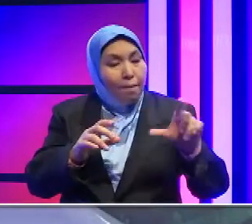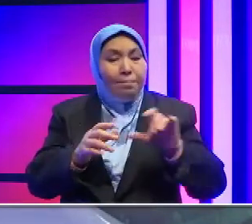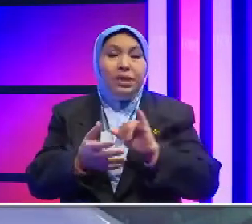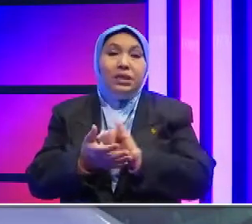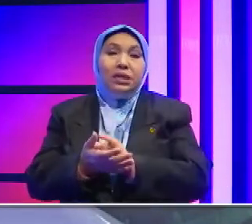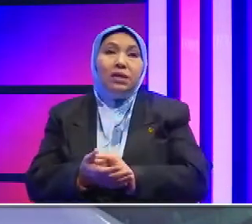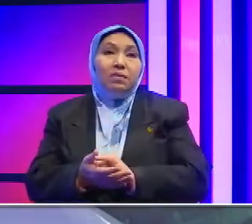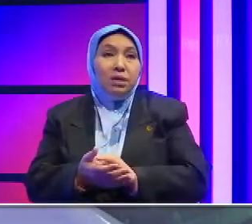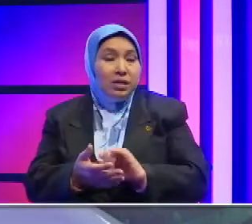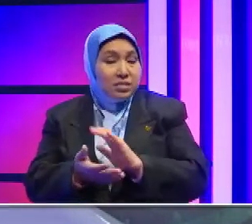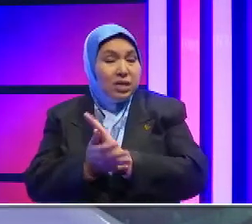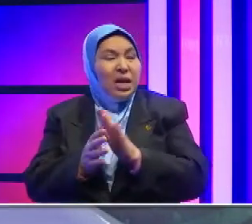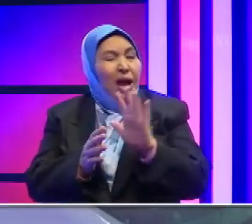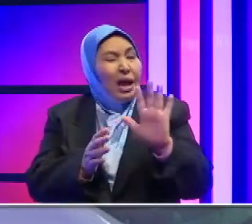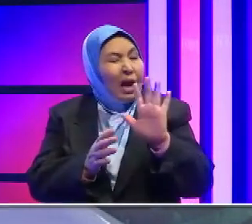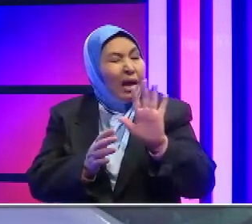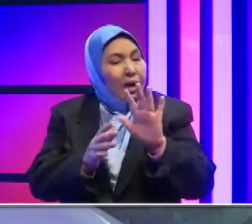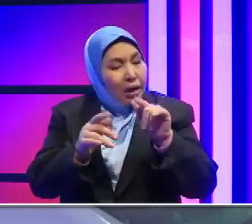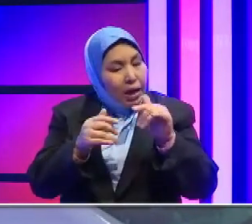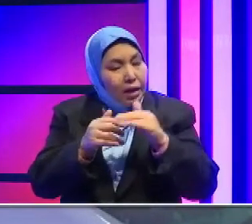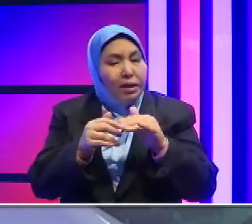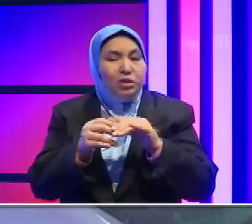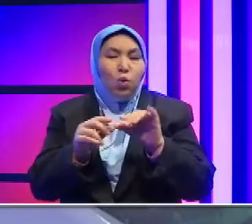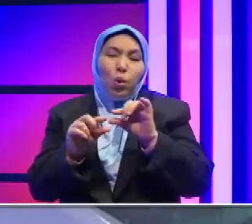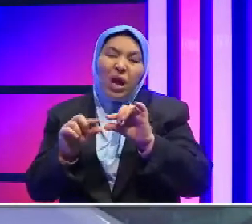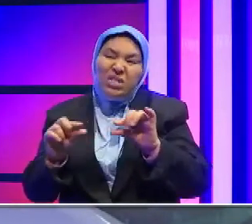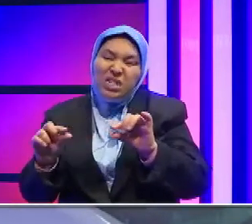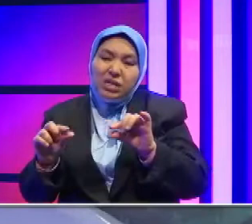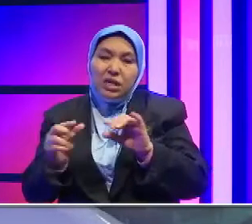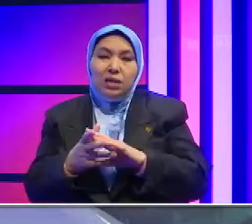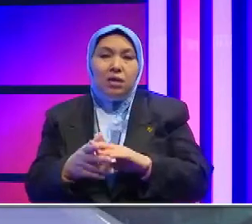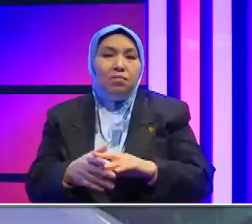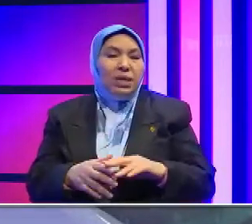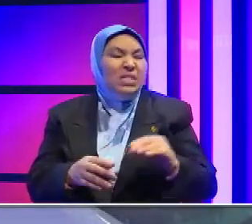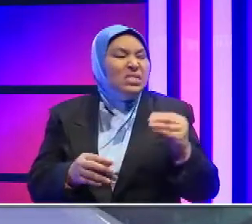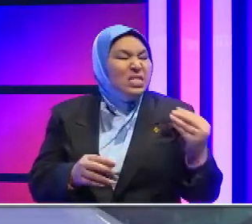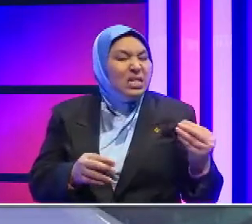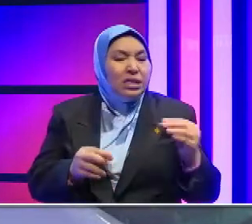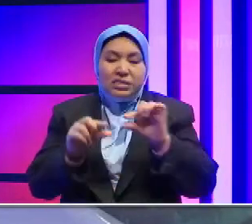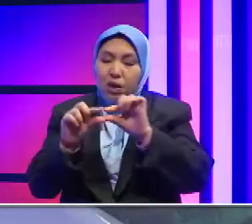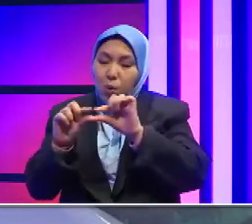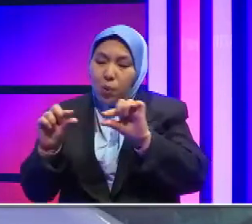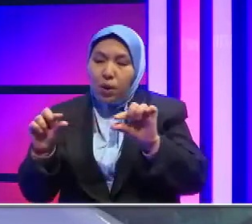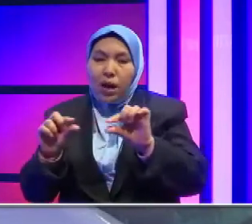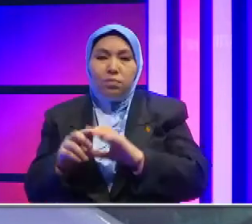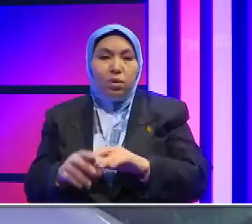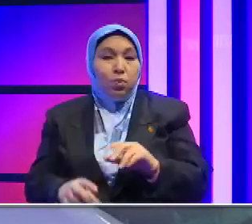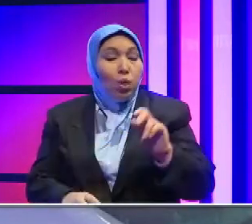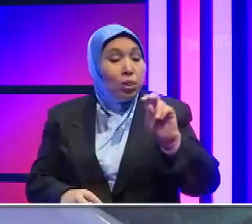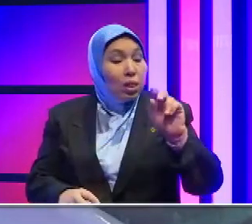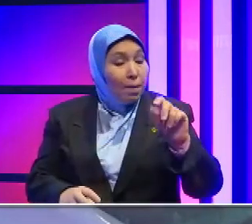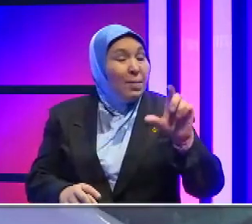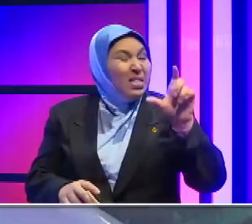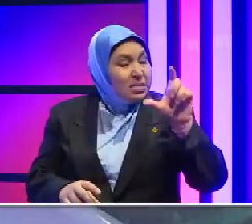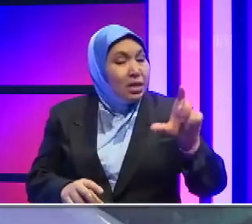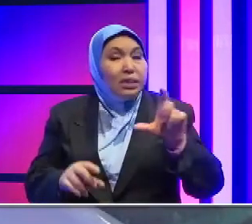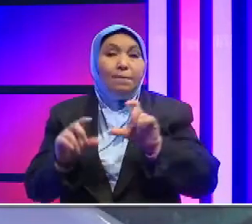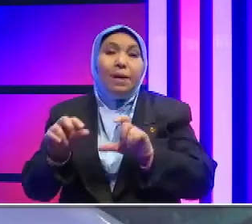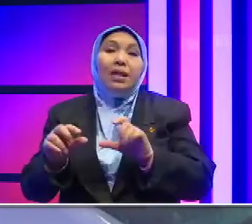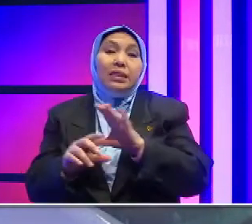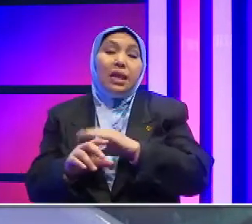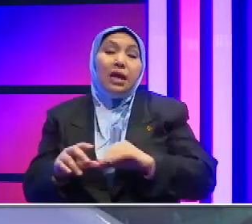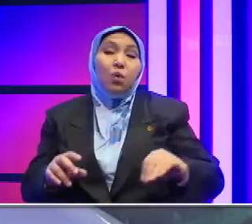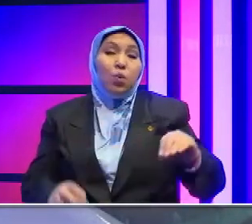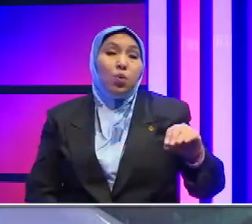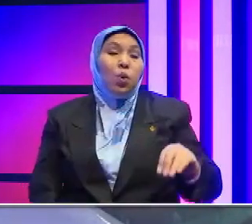buruhoki dikurang sedikit Bidadari bahwa cofftea Hoi buka The Boy dan